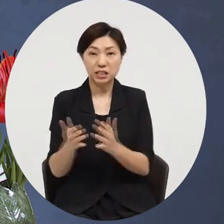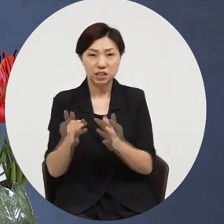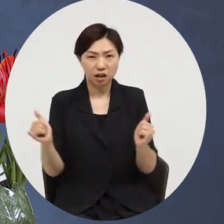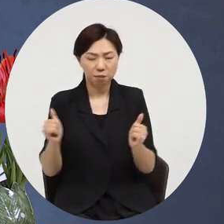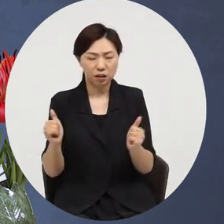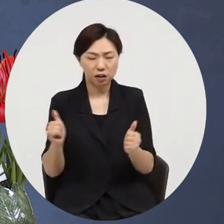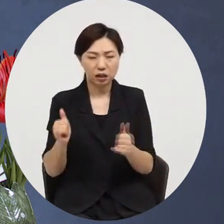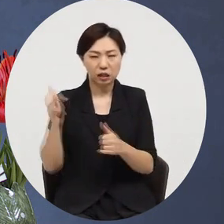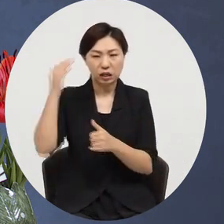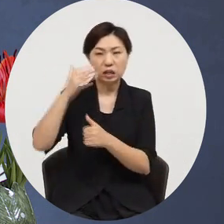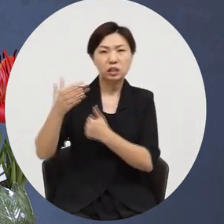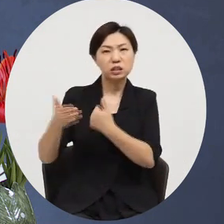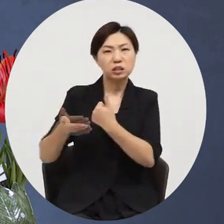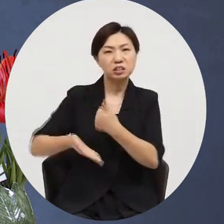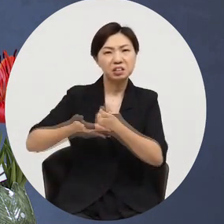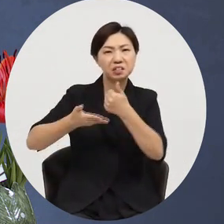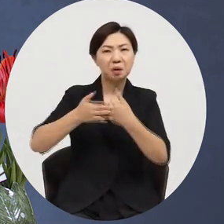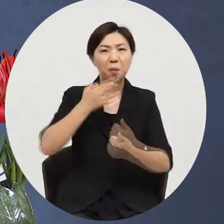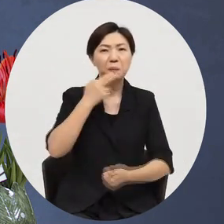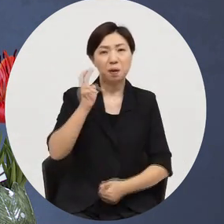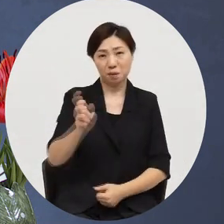있어.